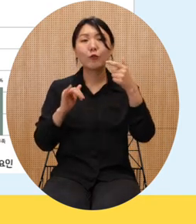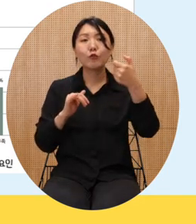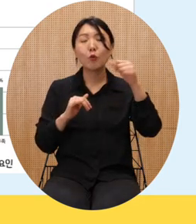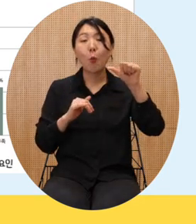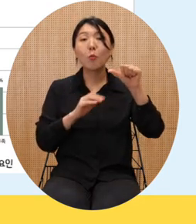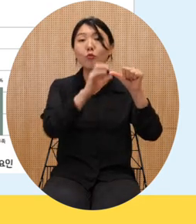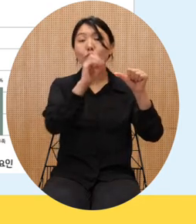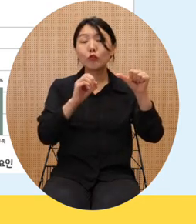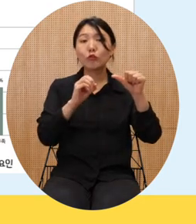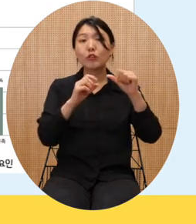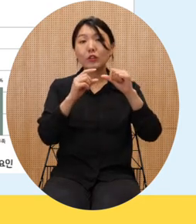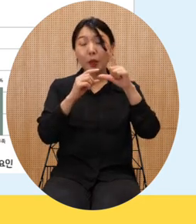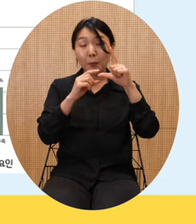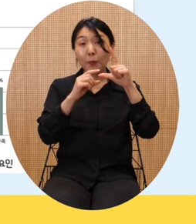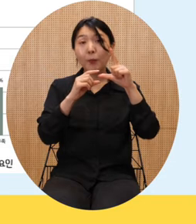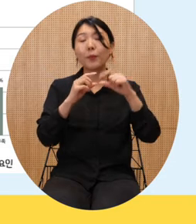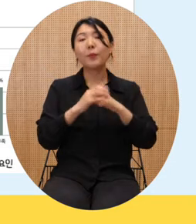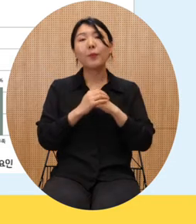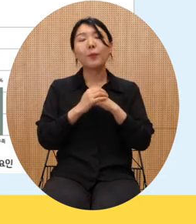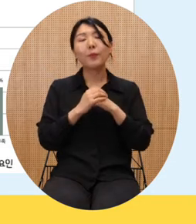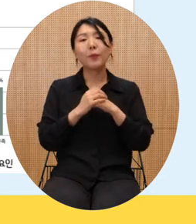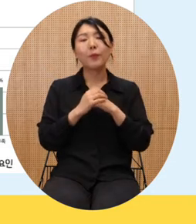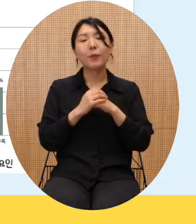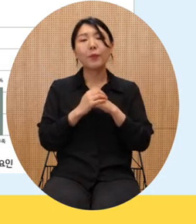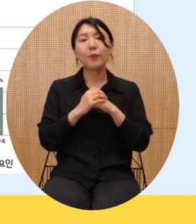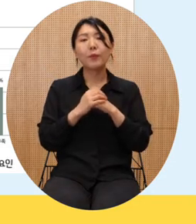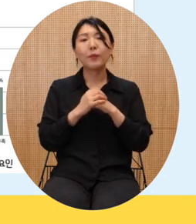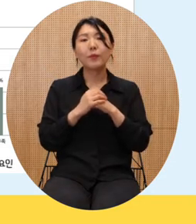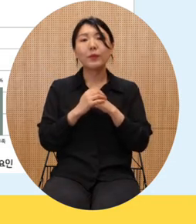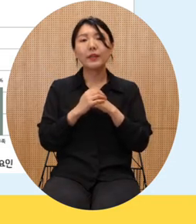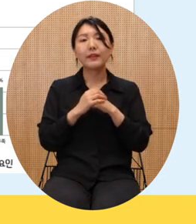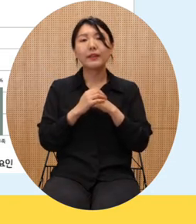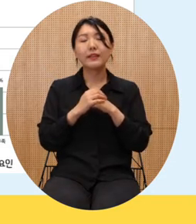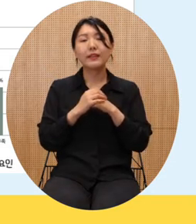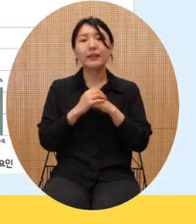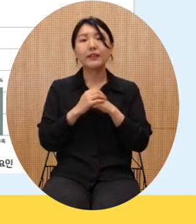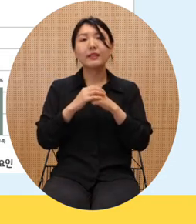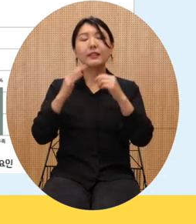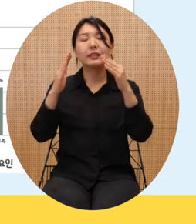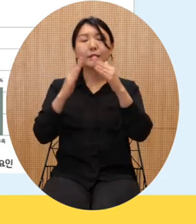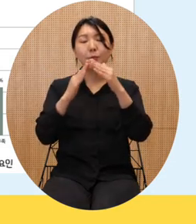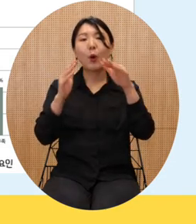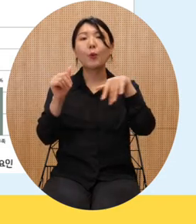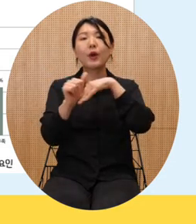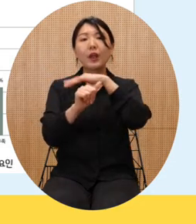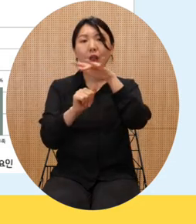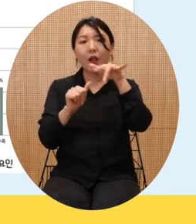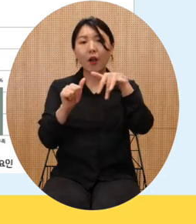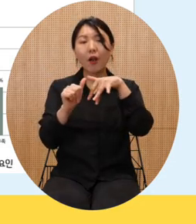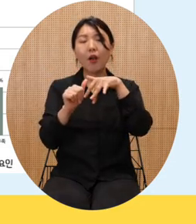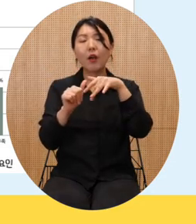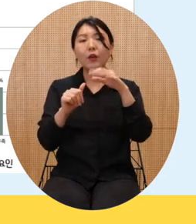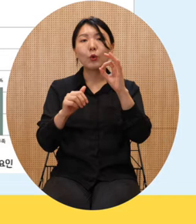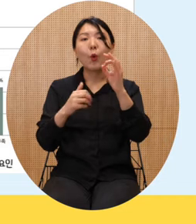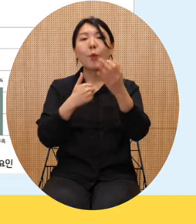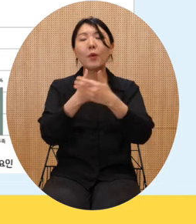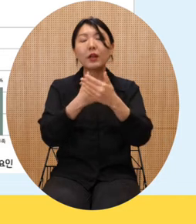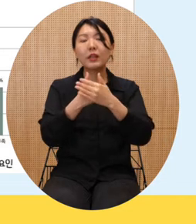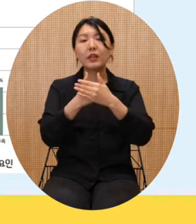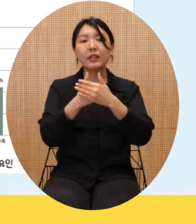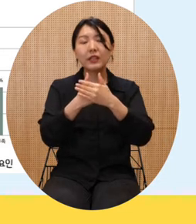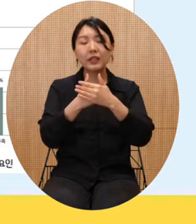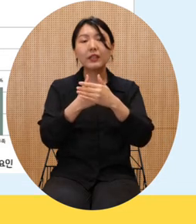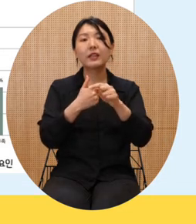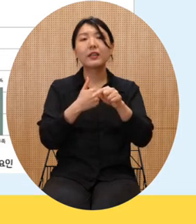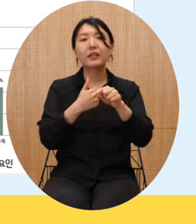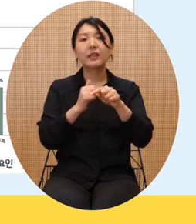영향 없다라고 하시는 분들이 65%로 대부분을 차지하고 계셨다는 거죠. 그러니까 이 주거